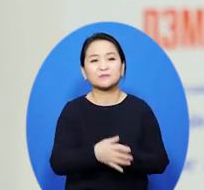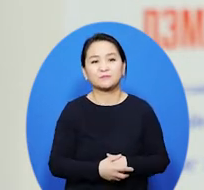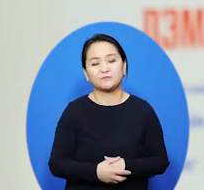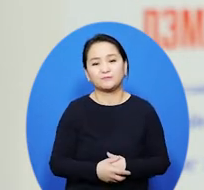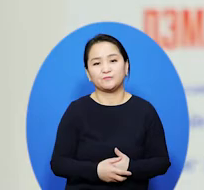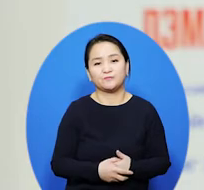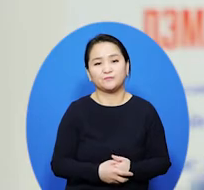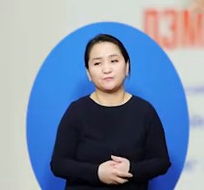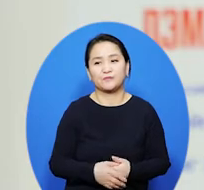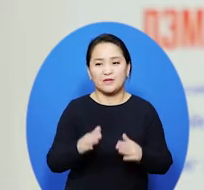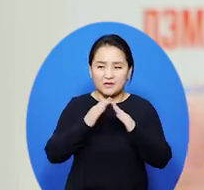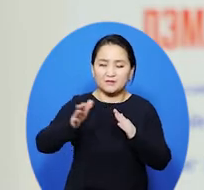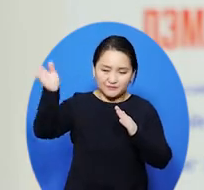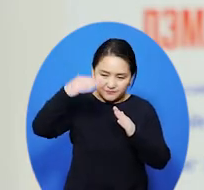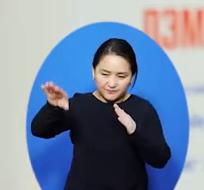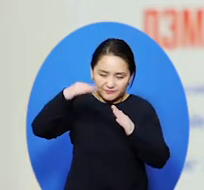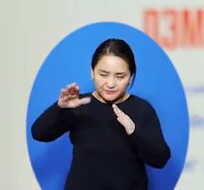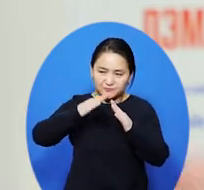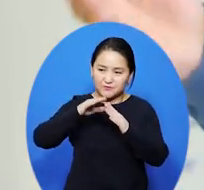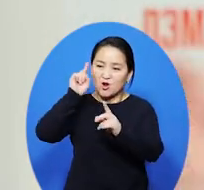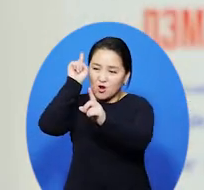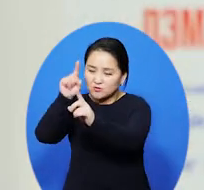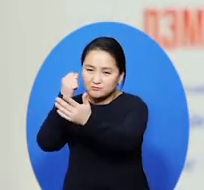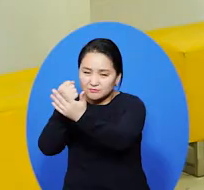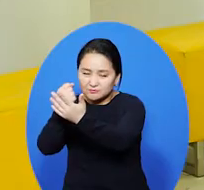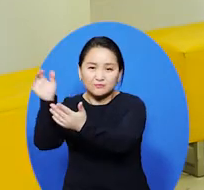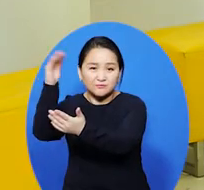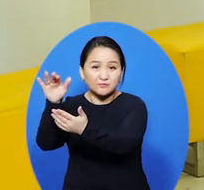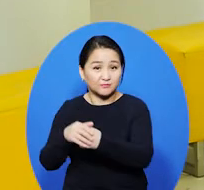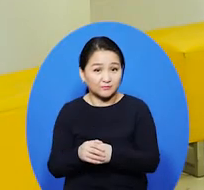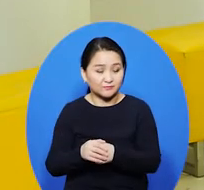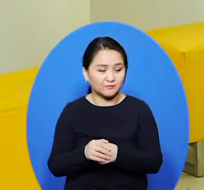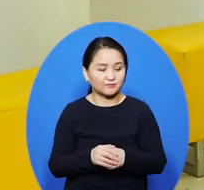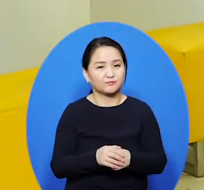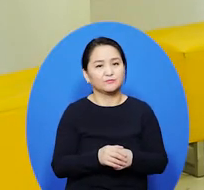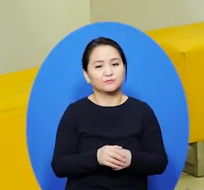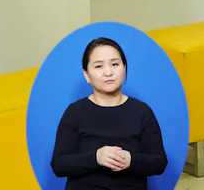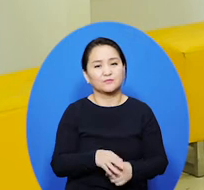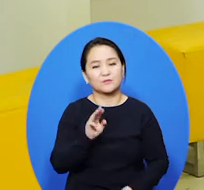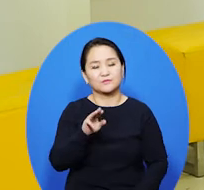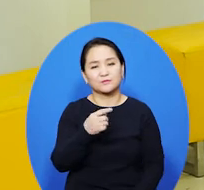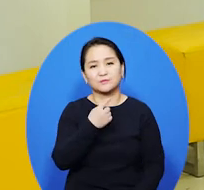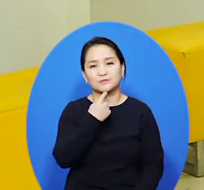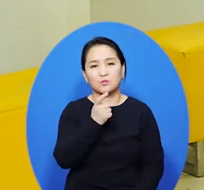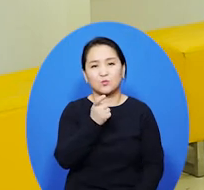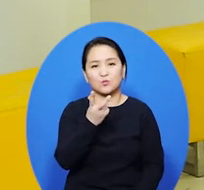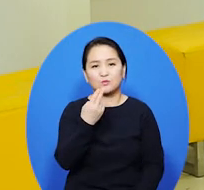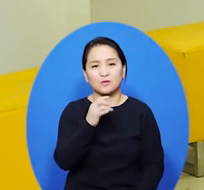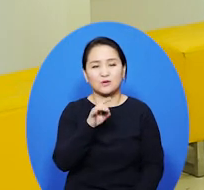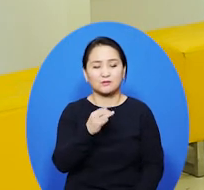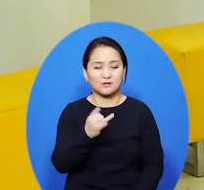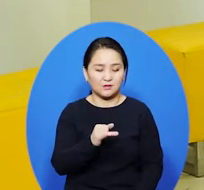А энэ дээр бол одоо гэрээс нь дуудаал ингээл одоо мэрэгжилтнүүд ингээд холбогддог л байна. Тий. Энэ дээр бол бас нэг тийм жоохон өндөрлттэй